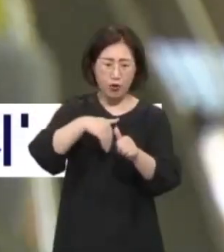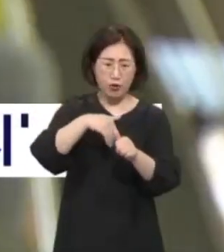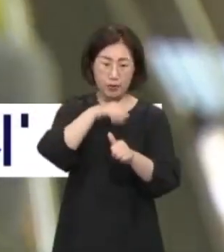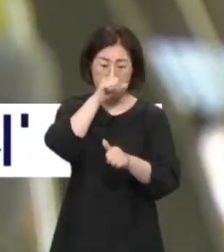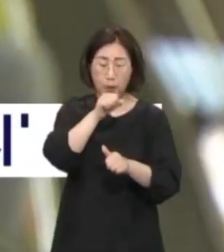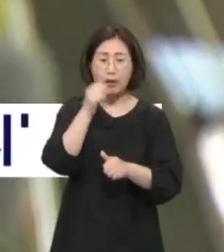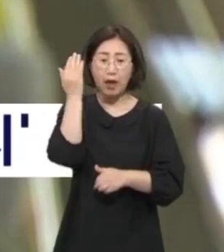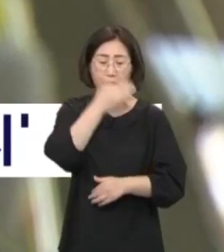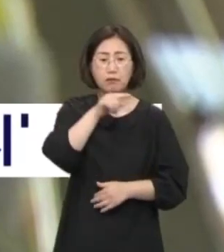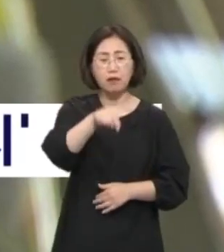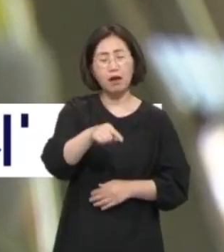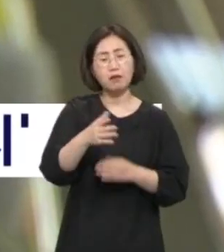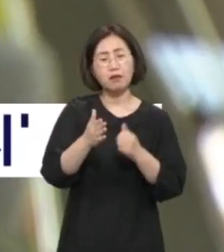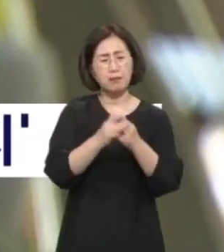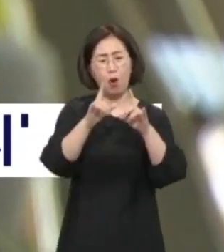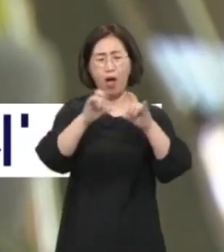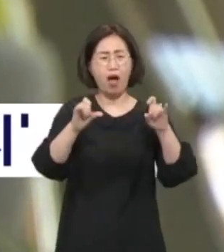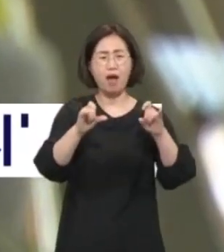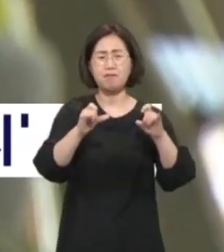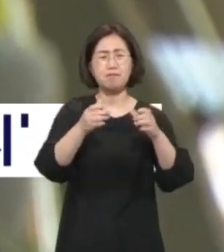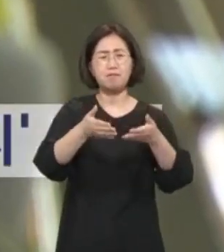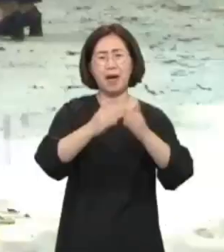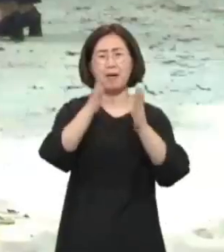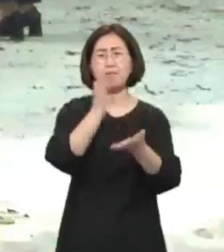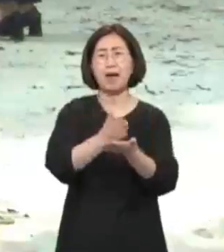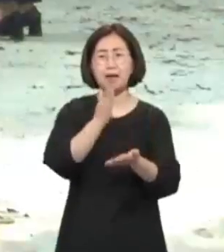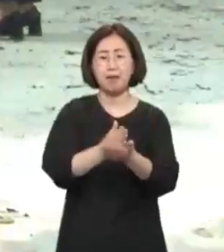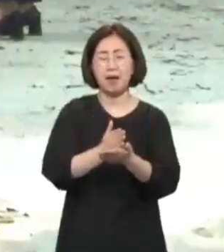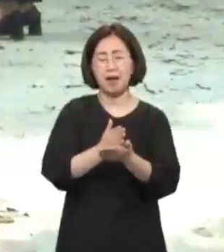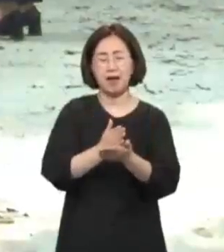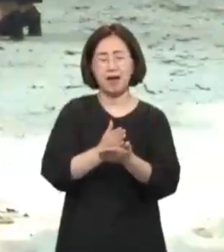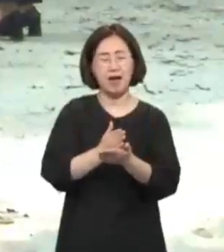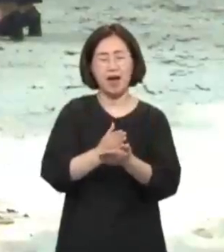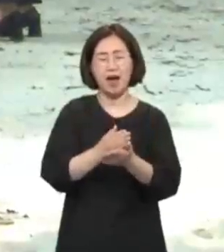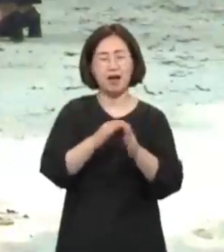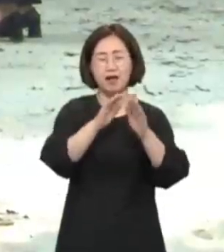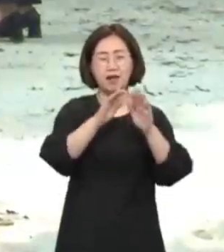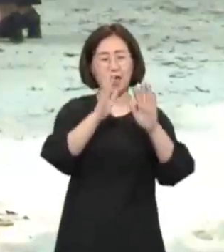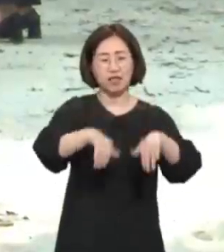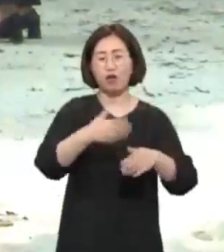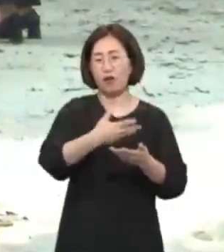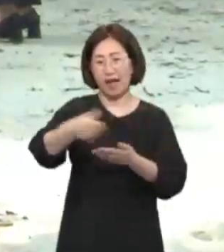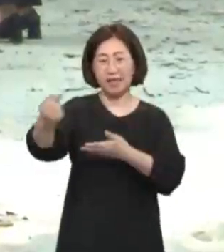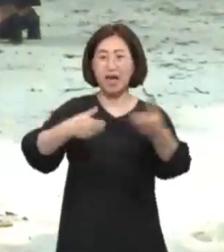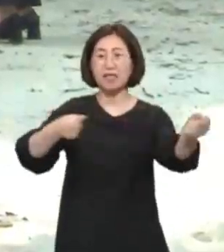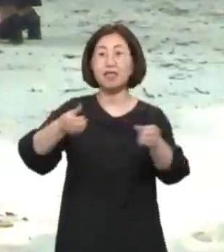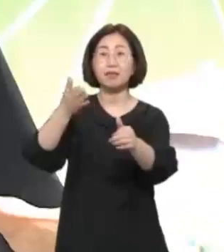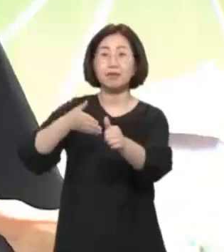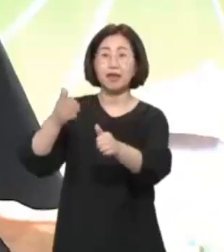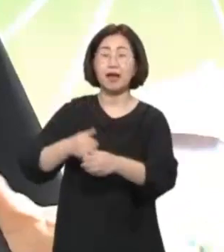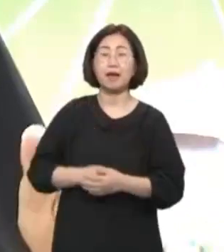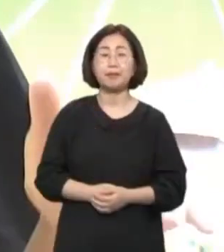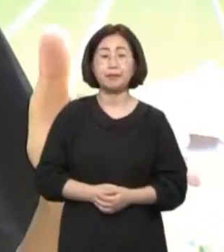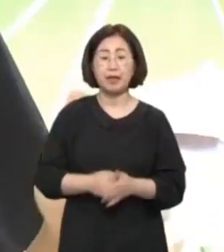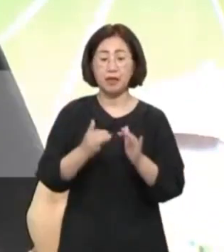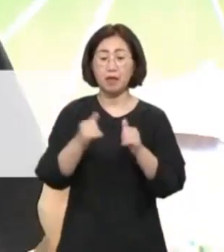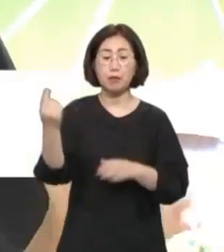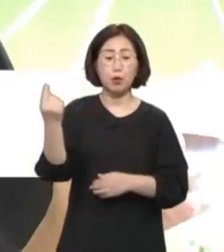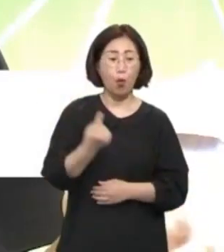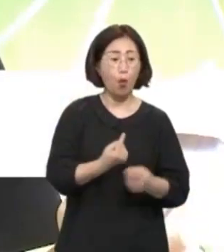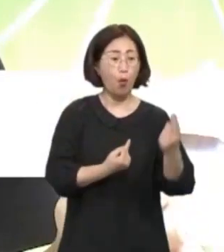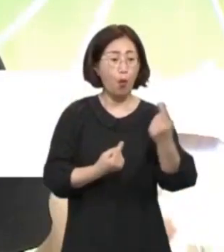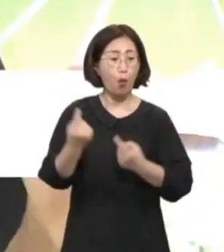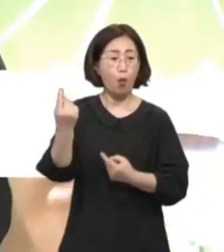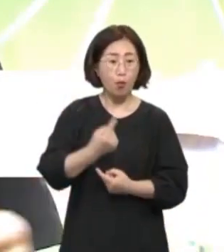자연발생유원지라 캠핑 자체가 환경오염에 영향을 준다며 적극적인 철거를 요구하고 있습니다. 사람들이 오면